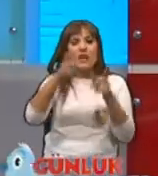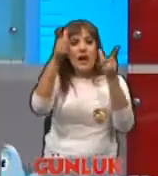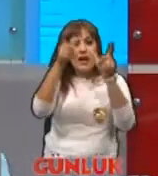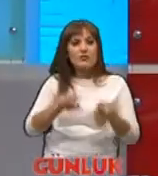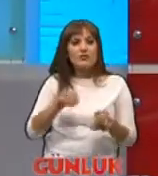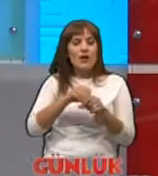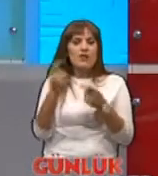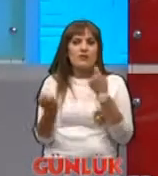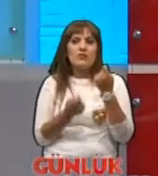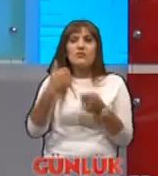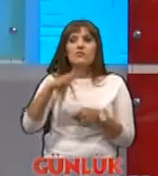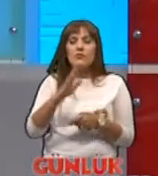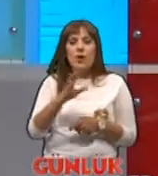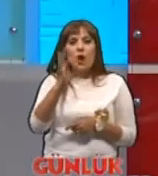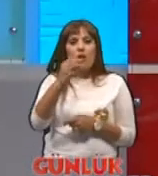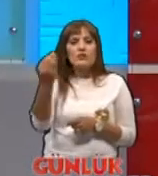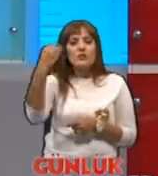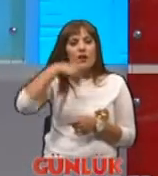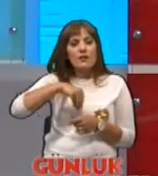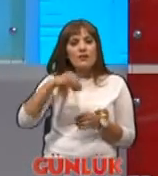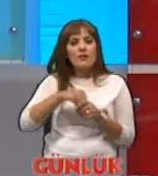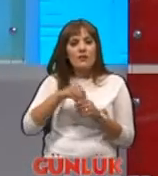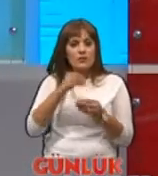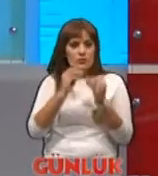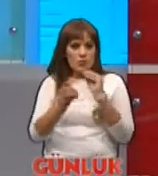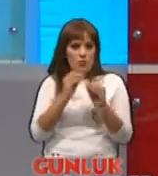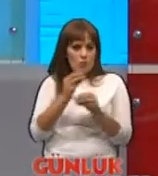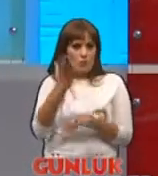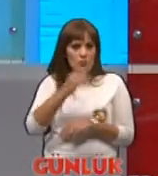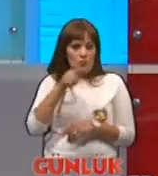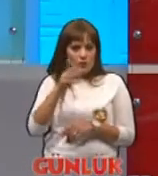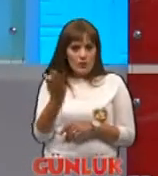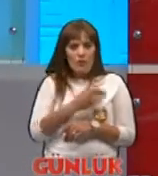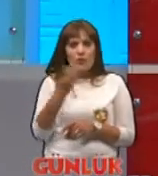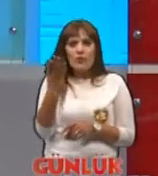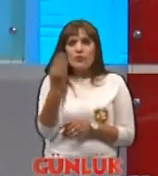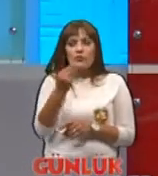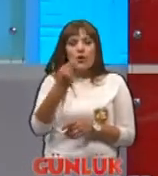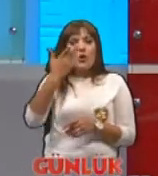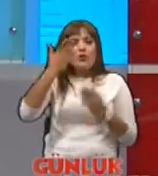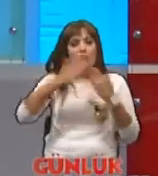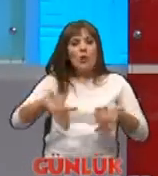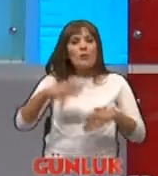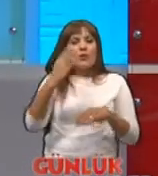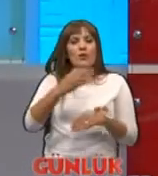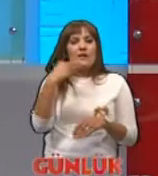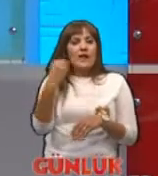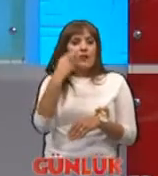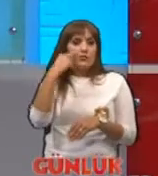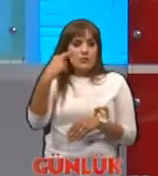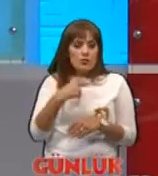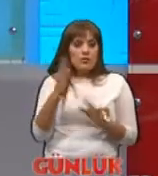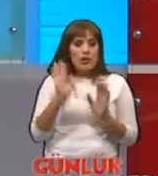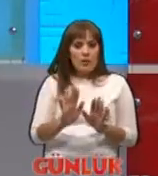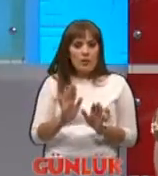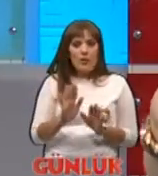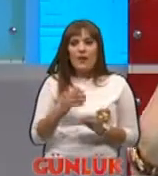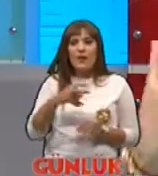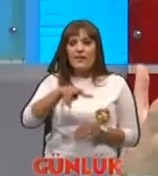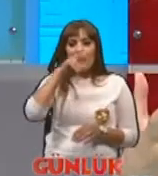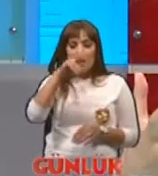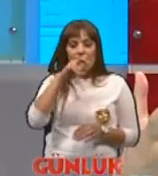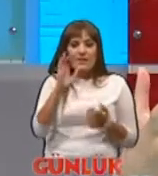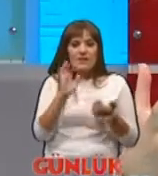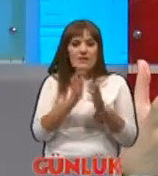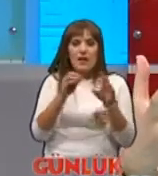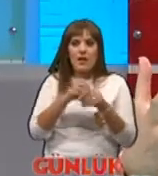tabii çalışmıyor. Kesinlikle öyle değil mi? Bir oksijen sorunu oluyor bu defa. Orada bir çökme yaşanıyor. Çok genç gösteriyoruz. Ama nefes